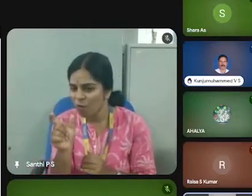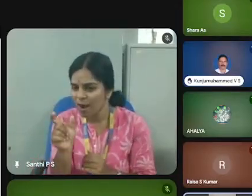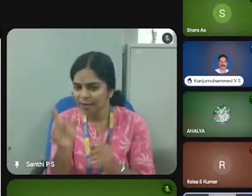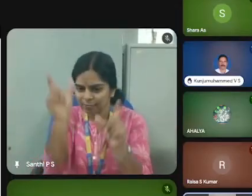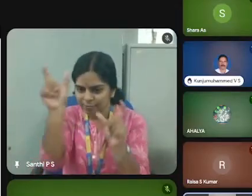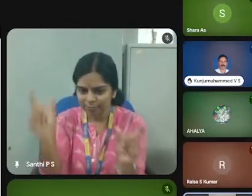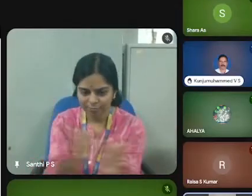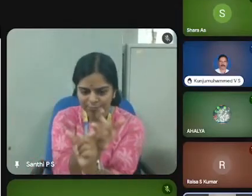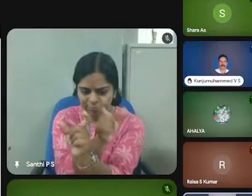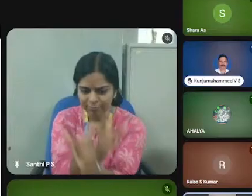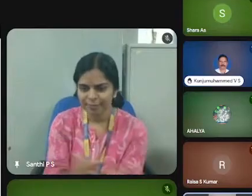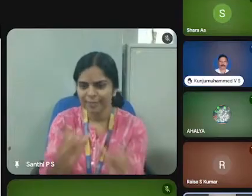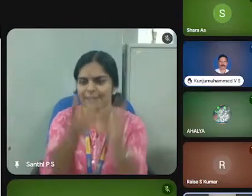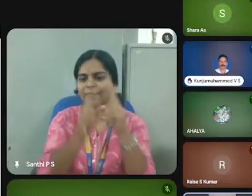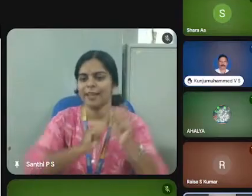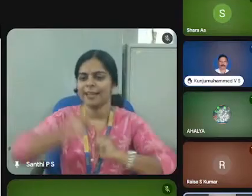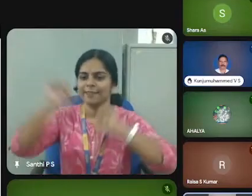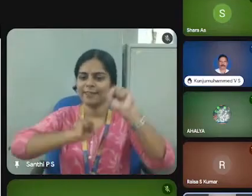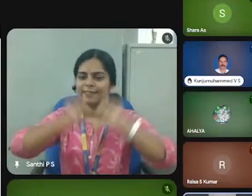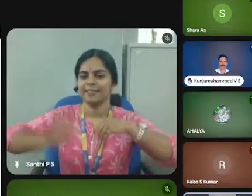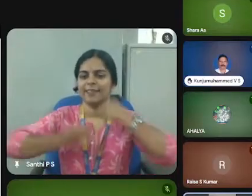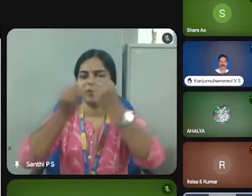ഒക്കെ എല്ലാ കാര്യങ്ങളും നമുക്ക് ഉപയോഗിക്കാവുന്നതാണ്.